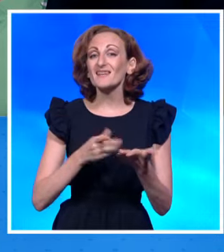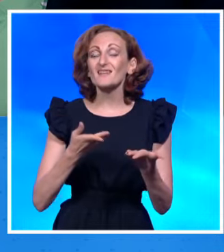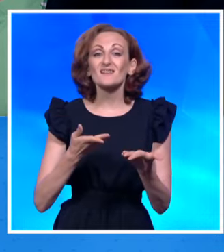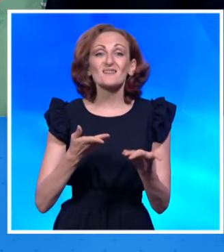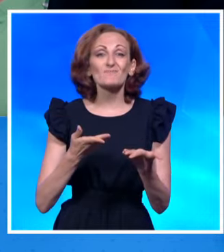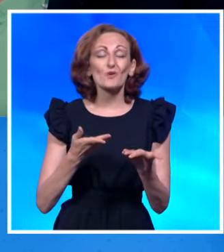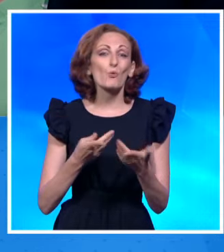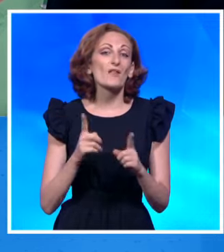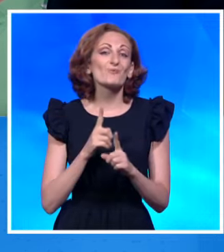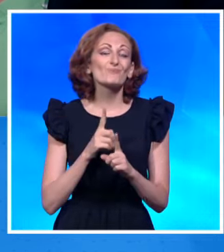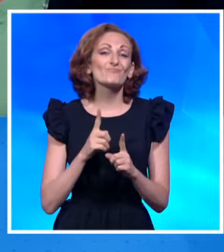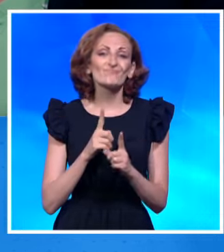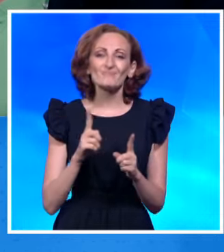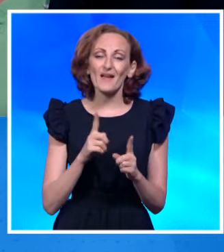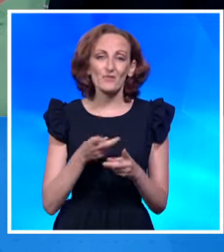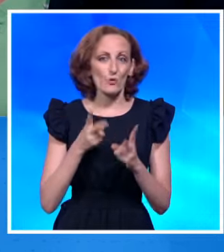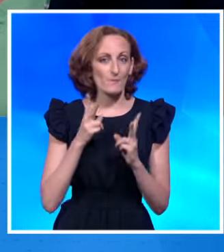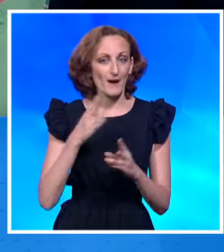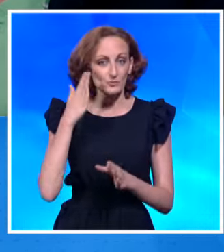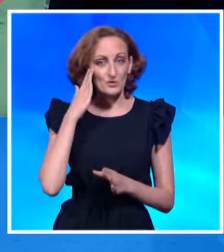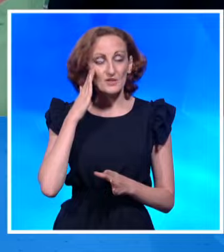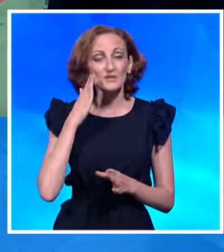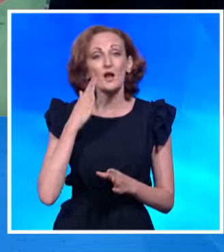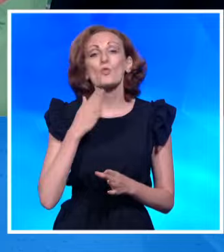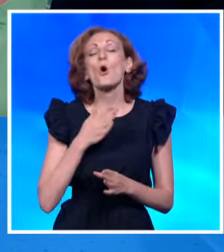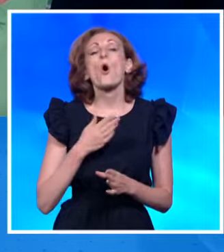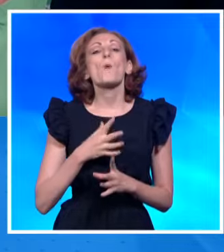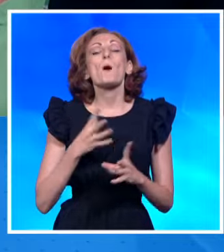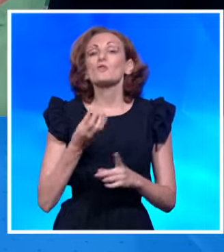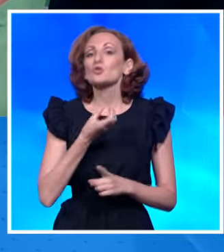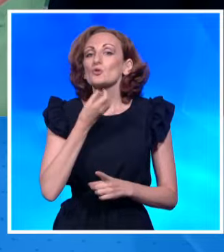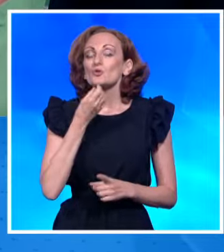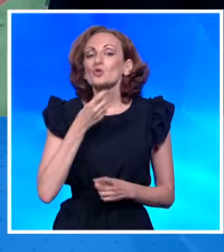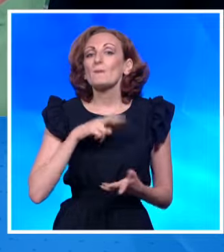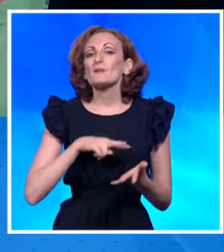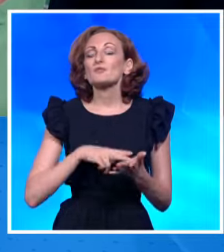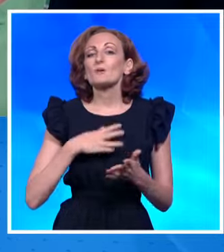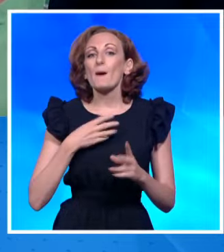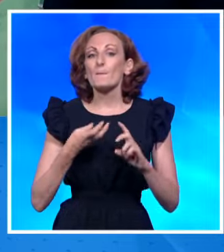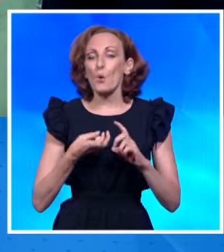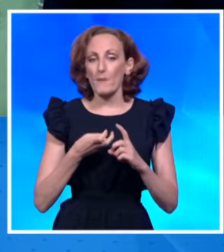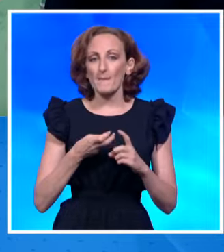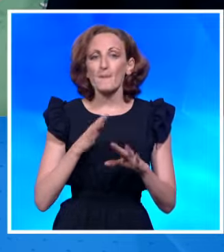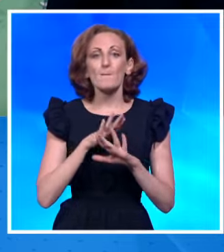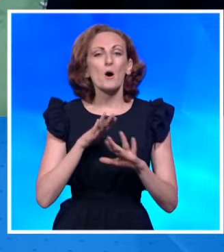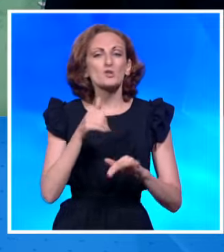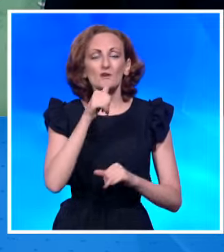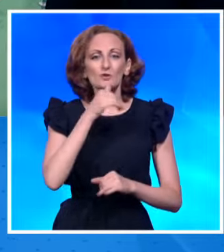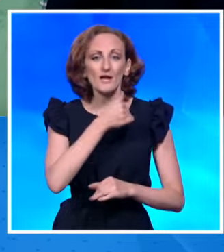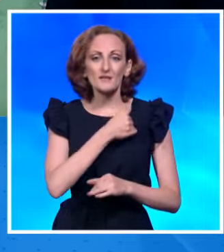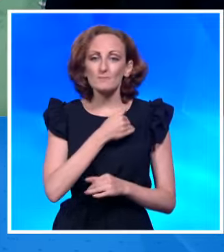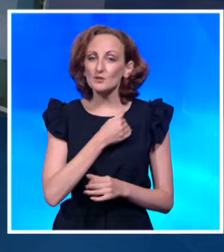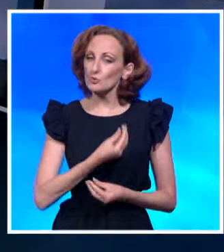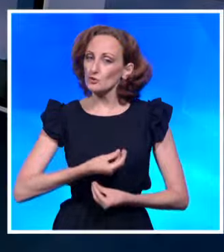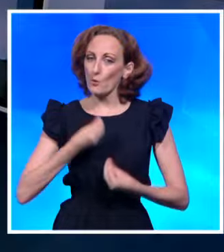казала, че са нетипични за страната, но в повечето случаи през юли причиняват проблеми. Морската вода, температурата каква е?